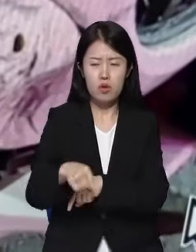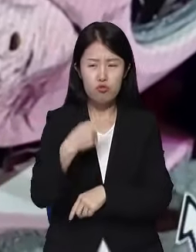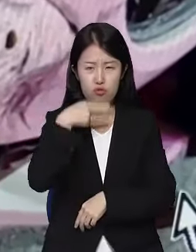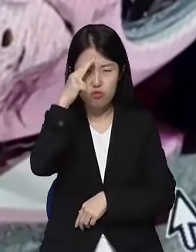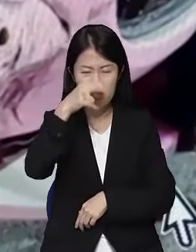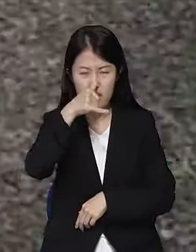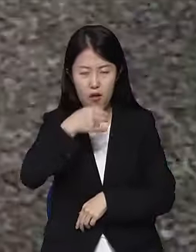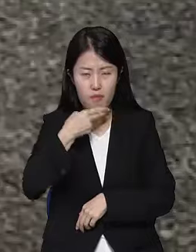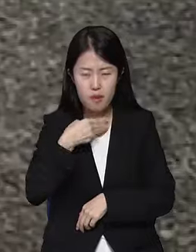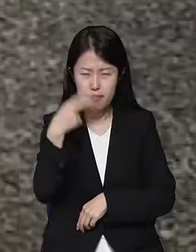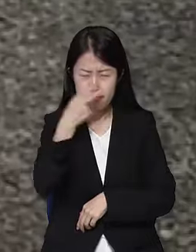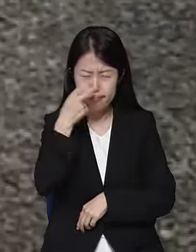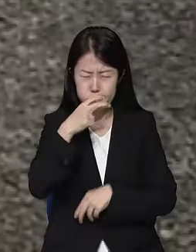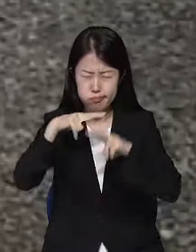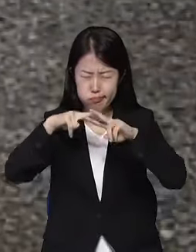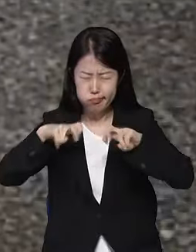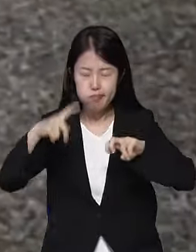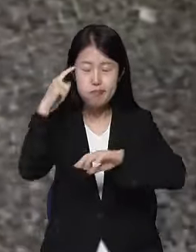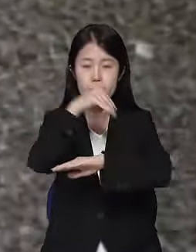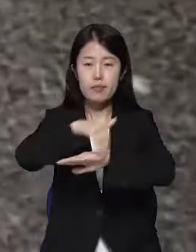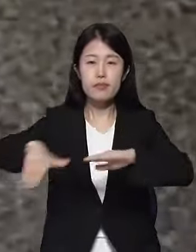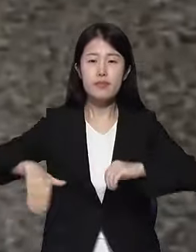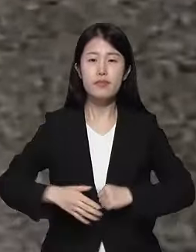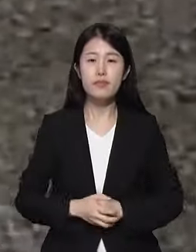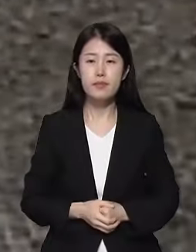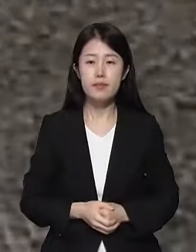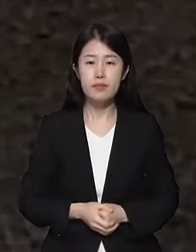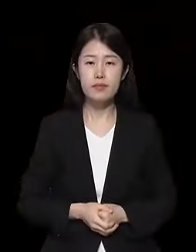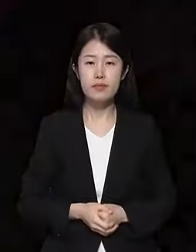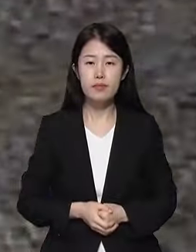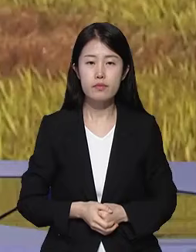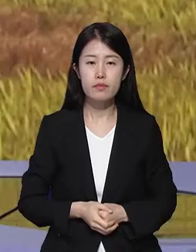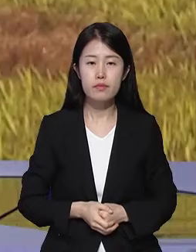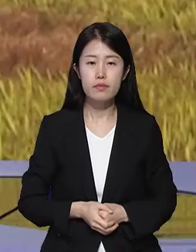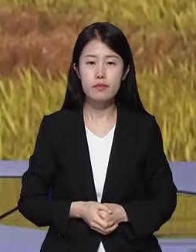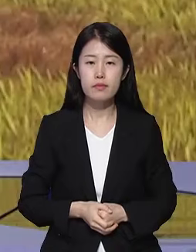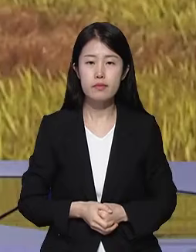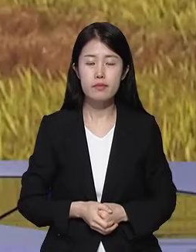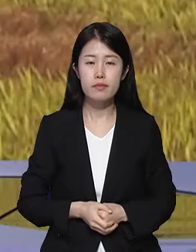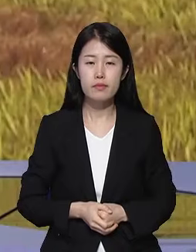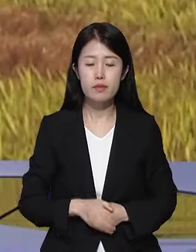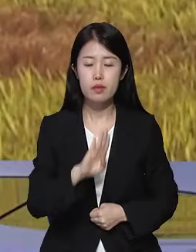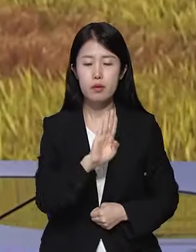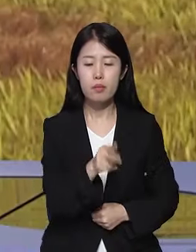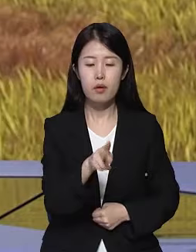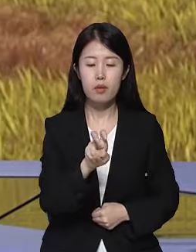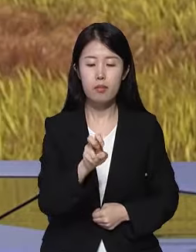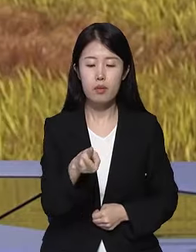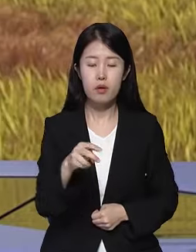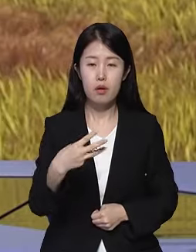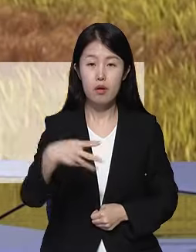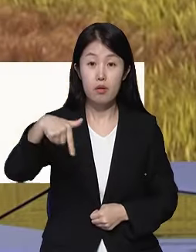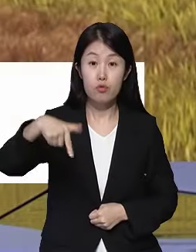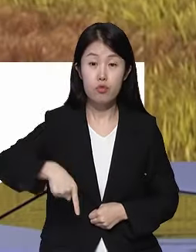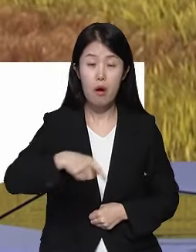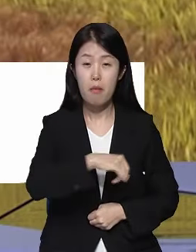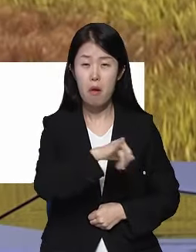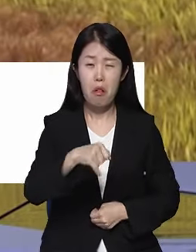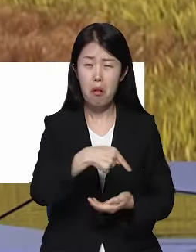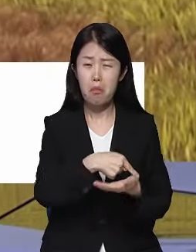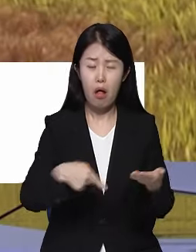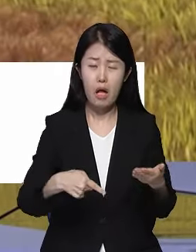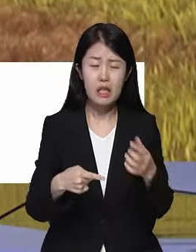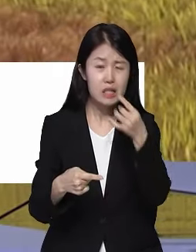규명할 계획입니다. KBC 임경섭입니다. 벼멸구 피해를 입은 벼에 대해 정부